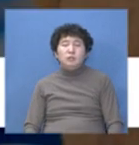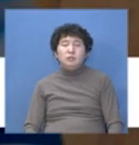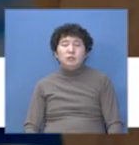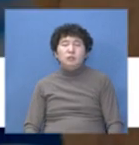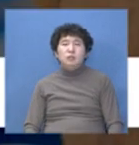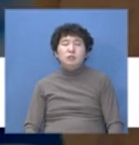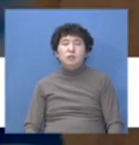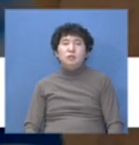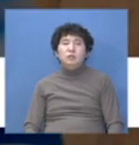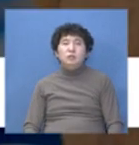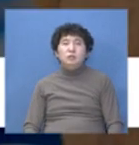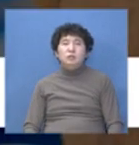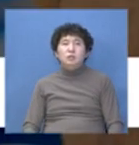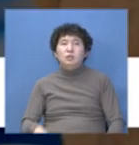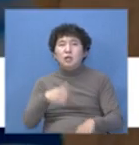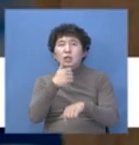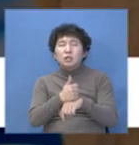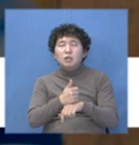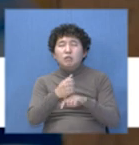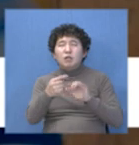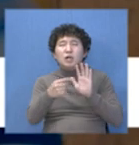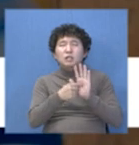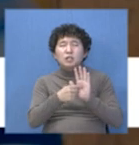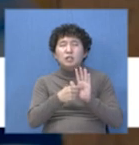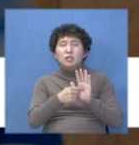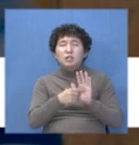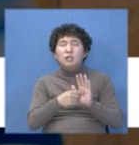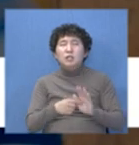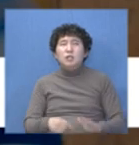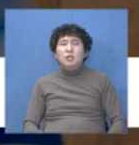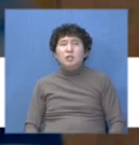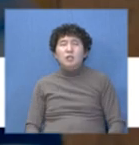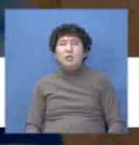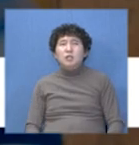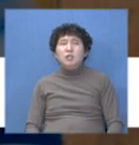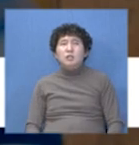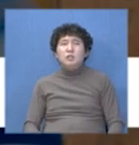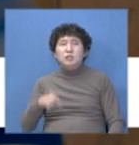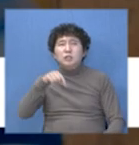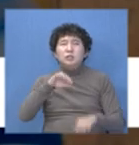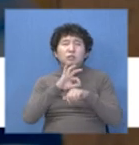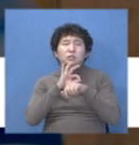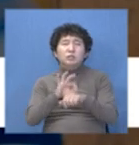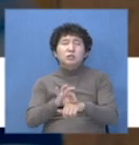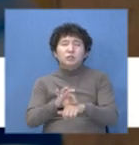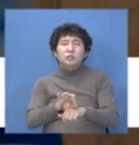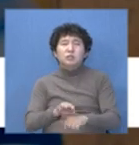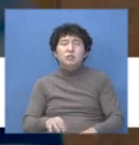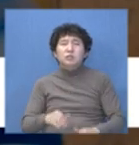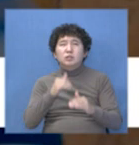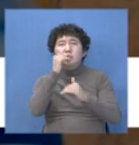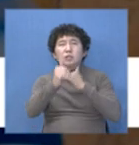шаралардың ішінде ең басты мақсатымыз, ең басты осы жерде өтіп жатқан